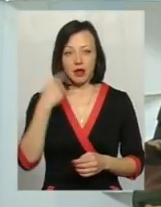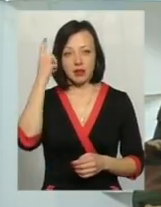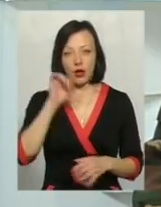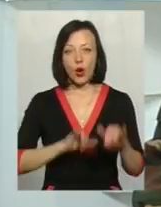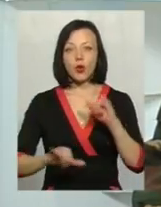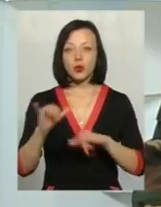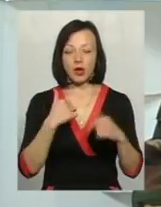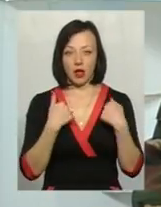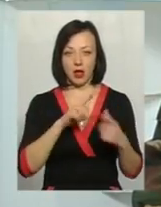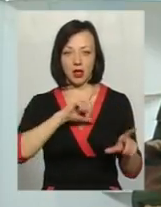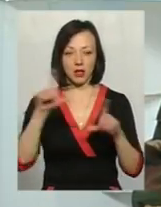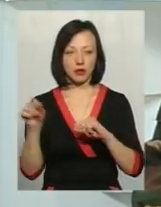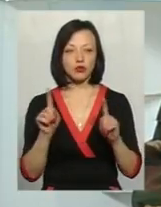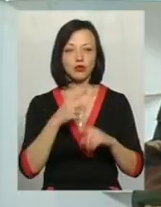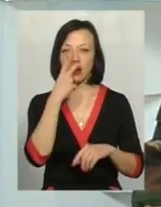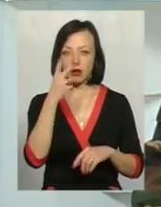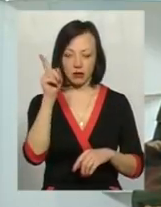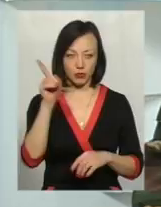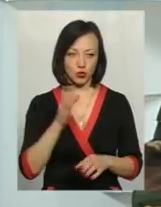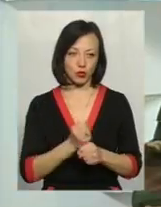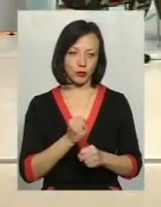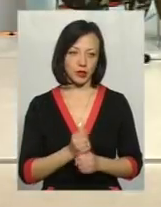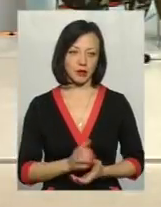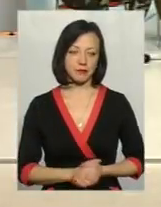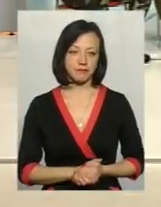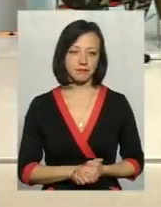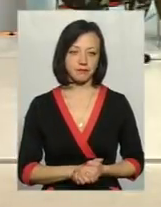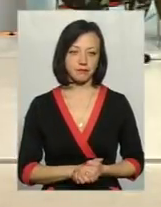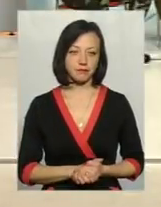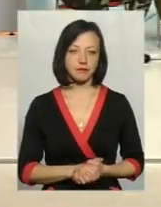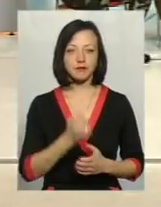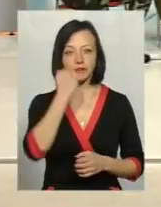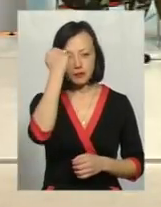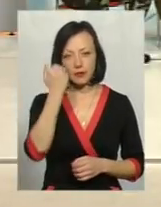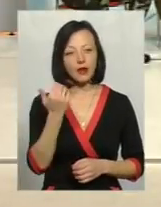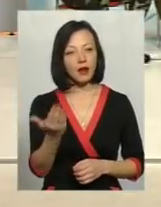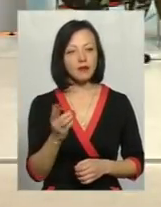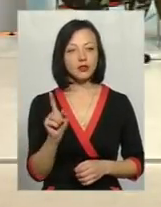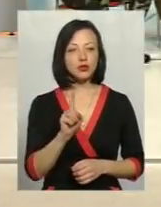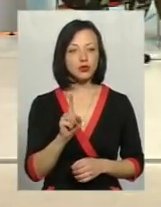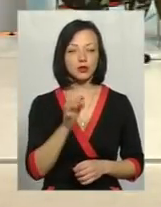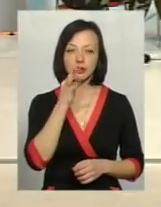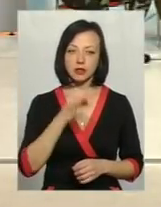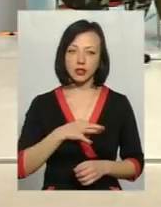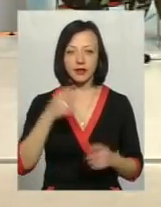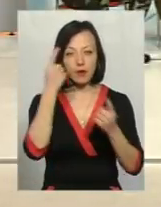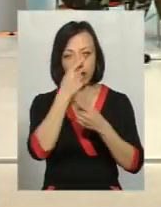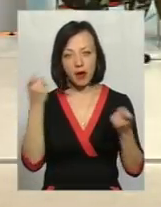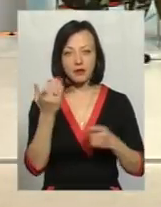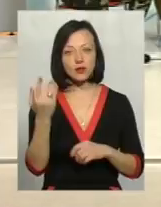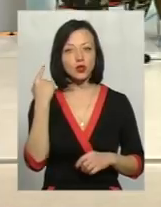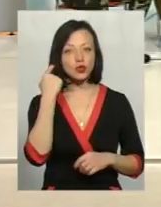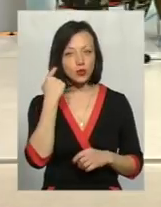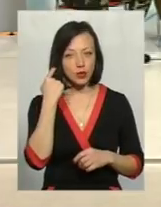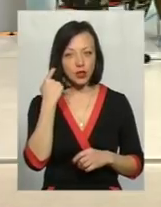куди я їду, що я там буду робити. Дякую. Пане Сергій, а ви що скажете? Та інформація, яку ви